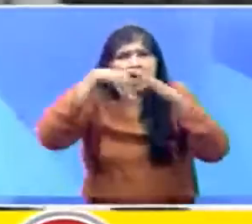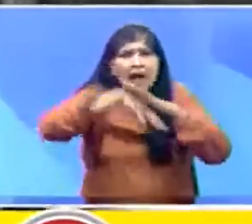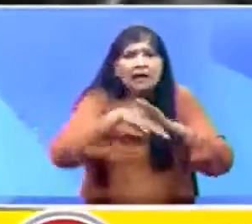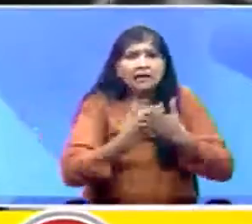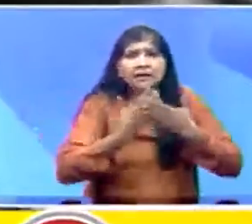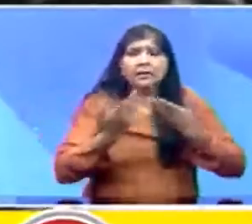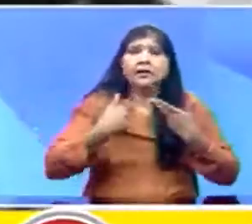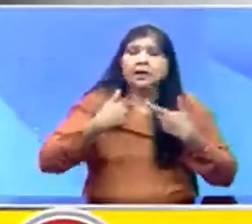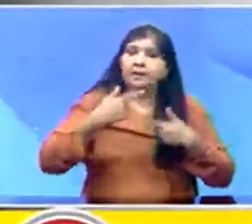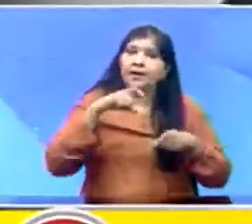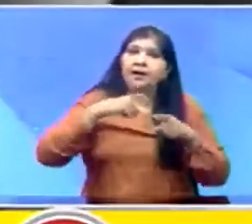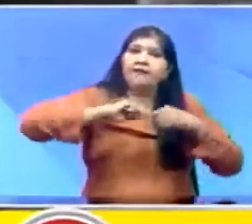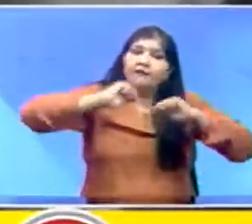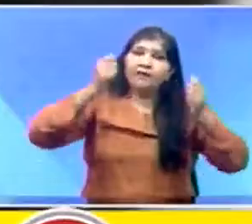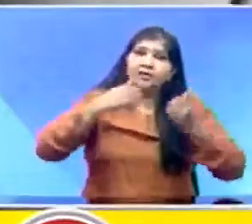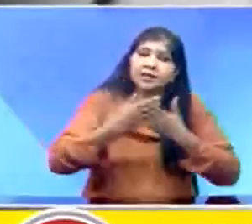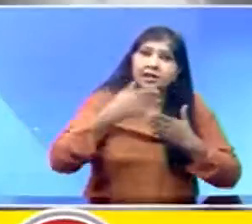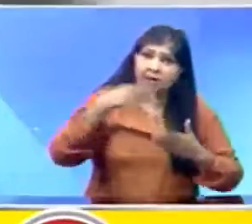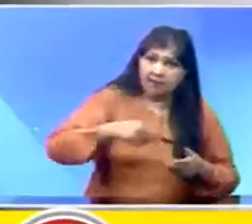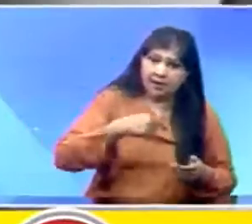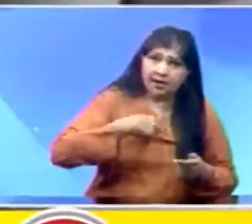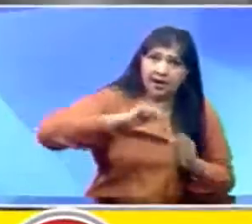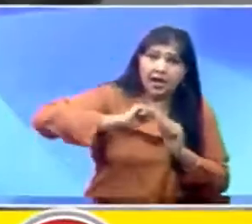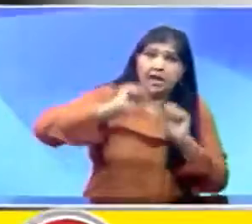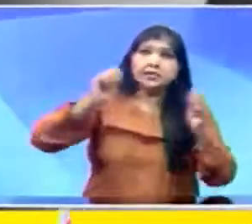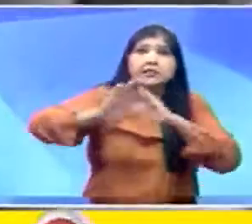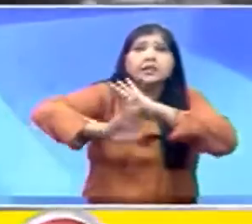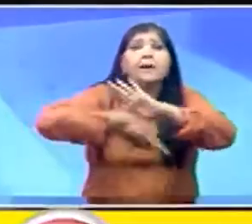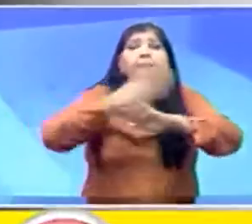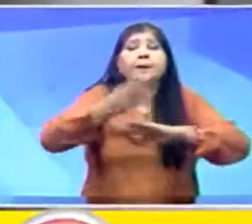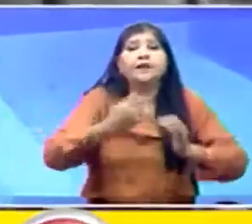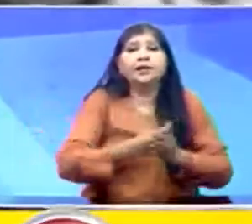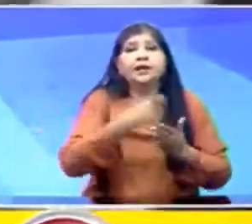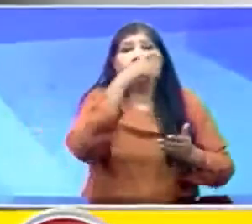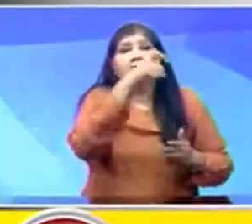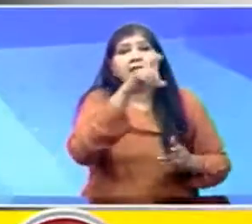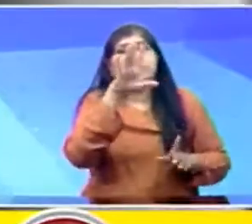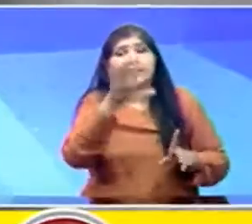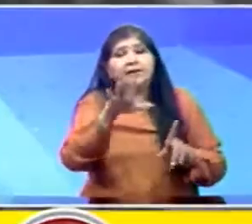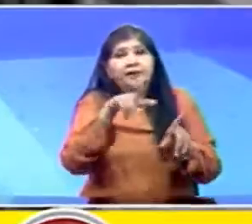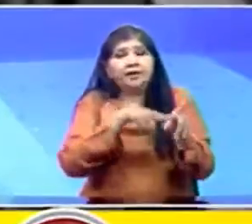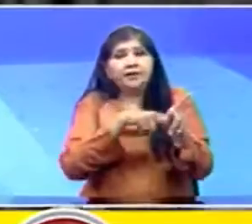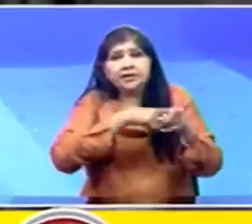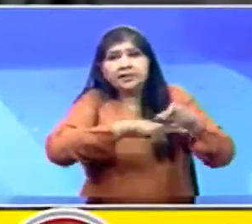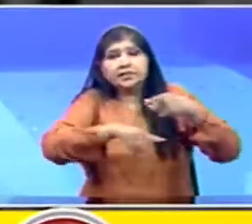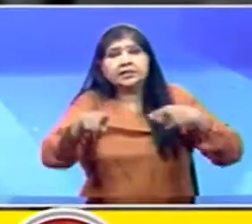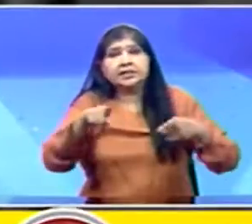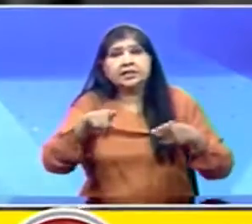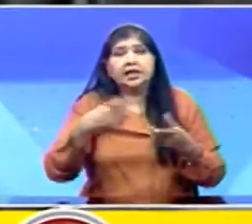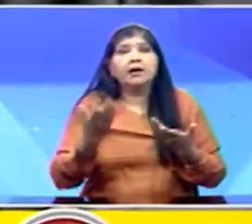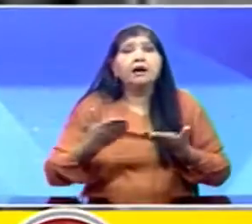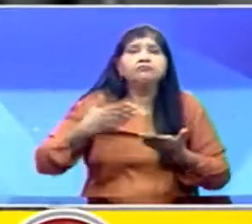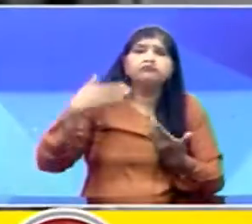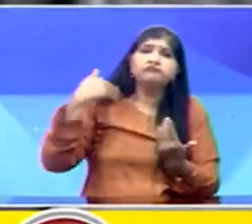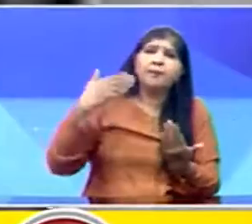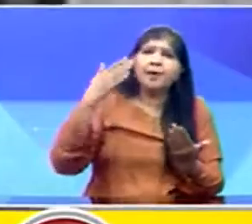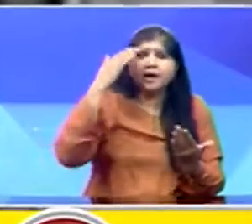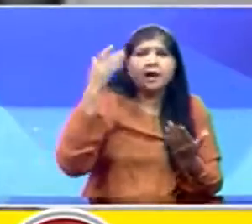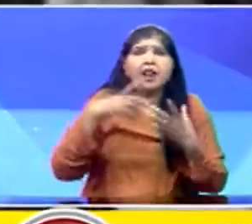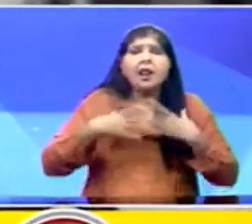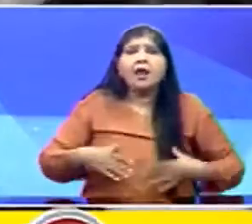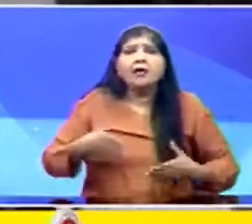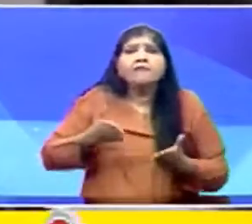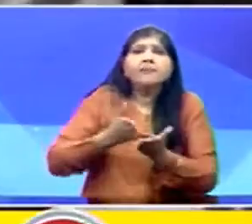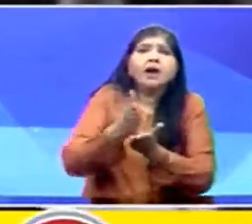बलकि आजाजी के बाद के 75 वर्षों की यात्रा भी समेटे हुए है